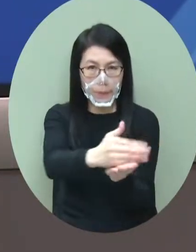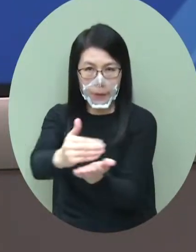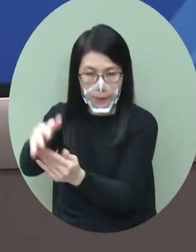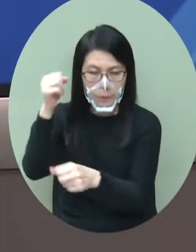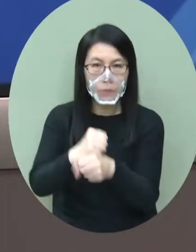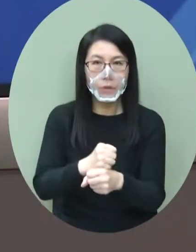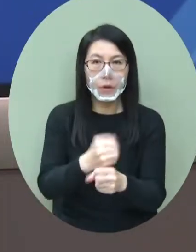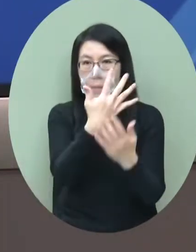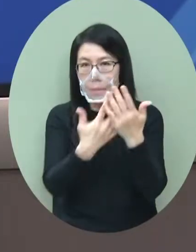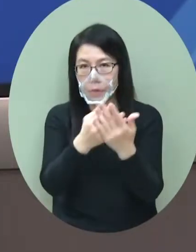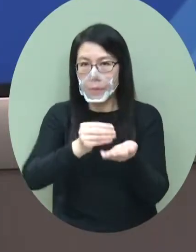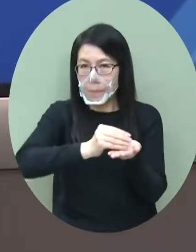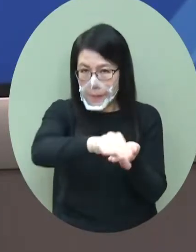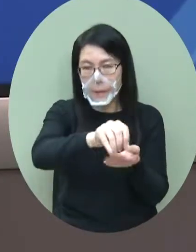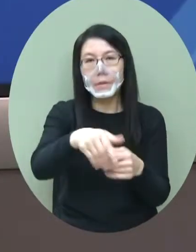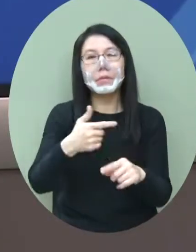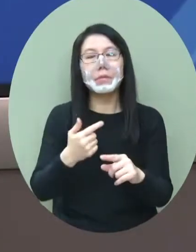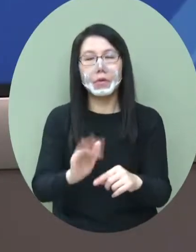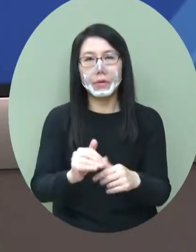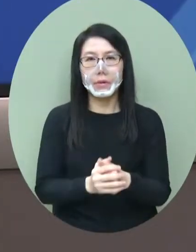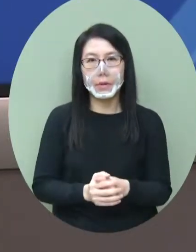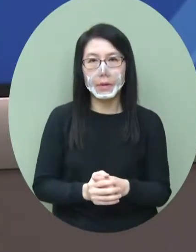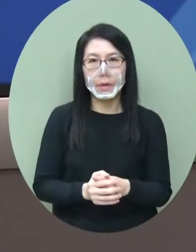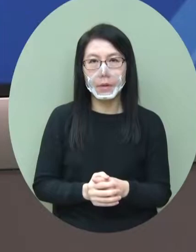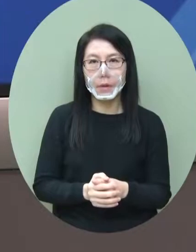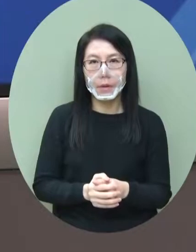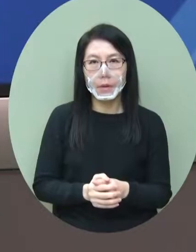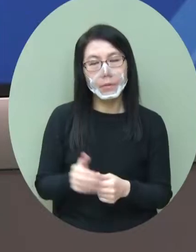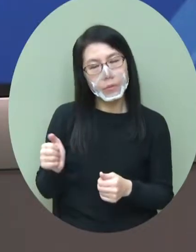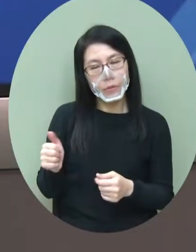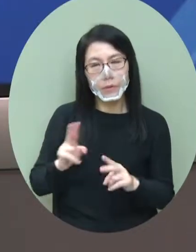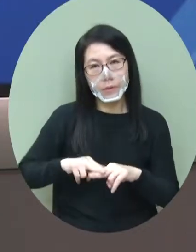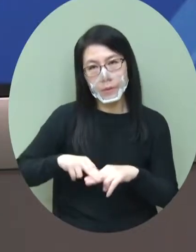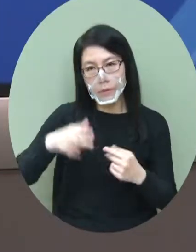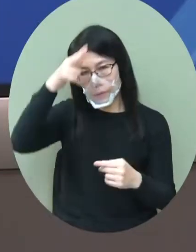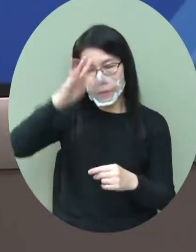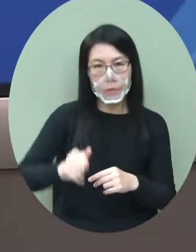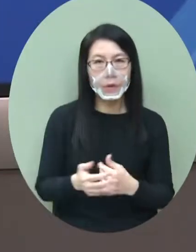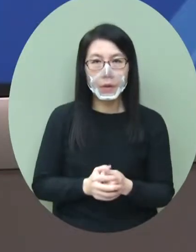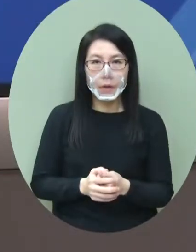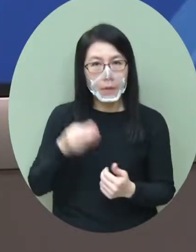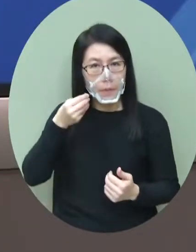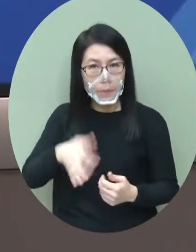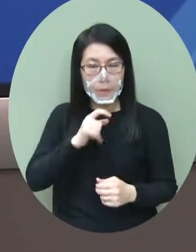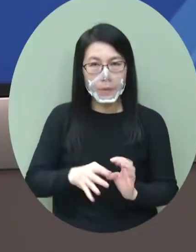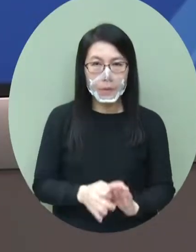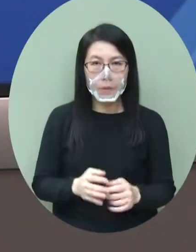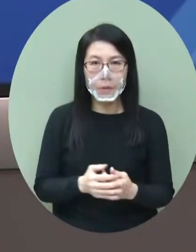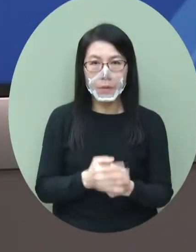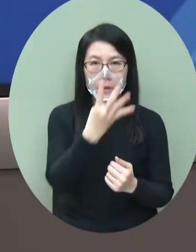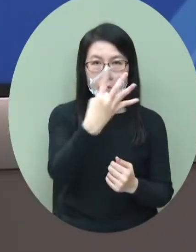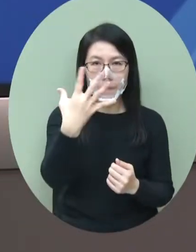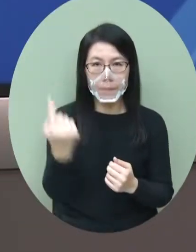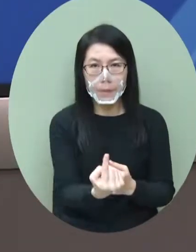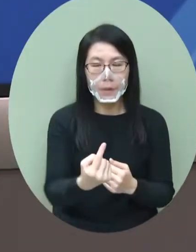一些人流，也会在网上这样做。基本上来说，我们感